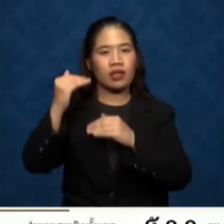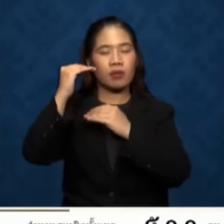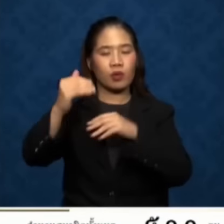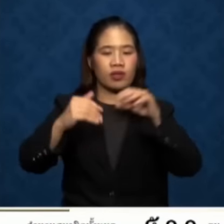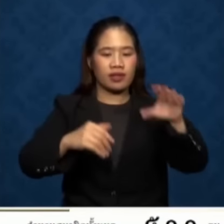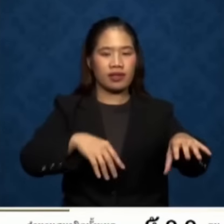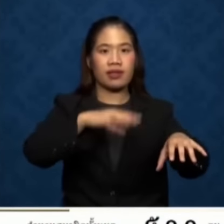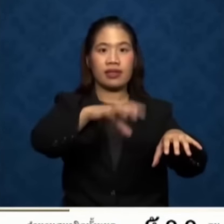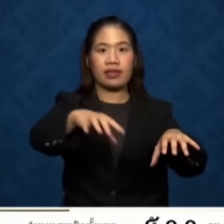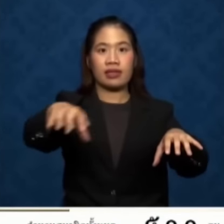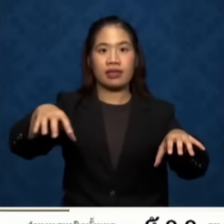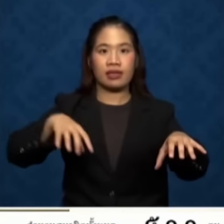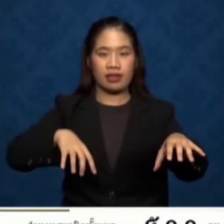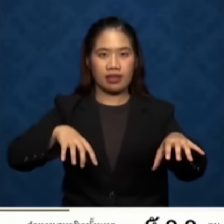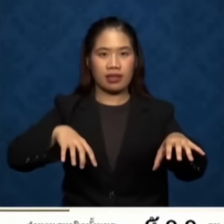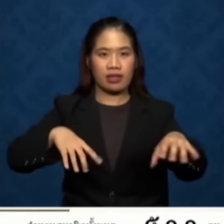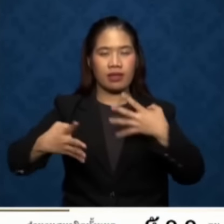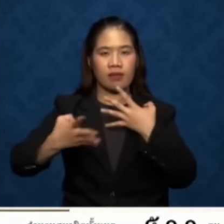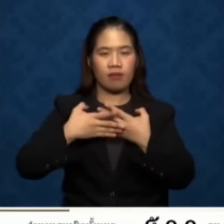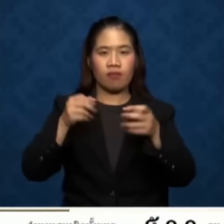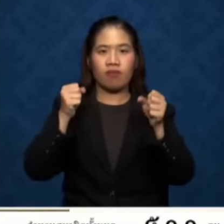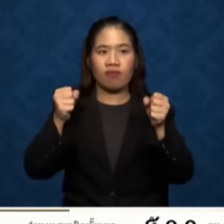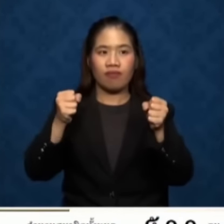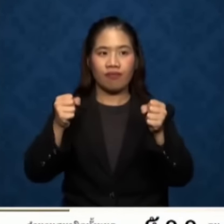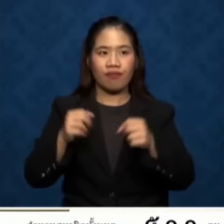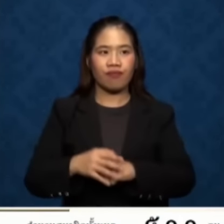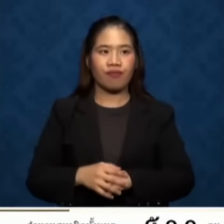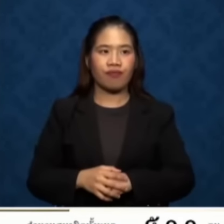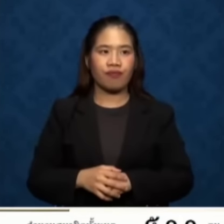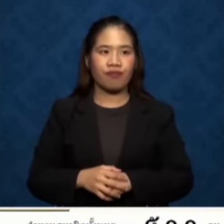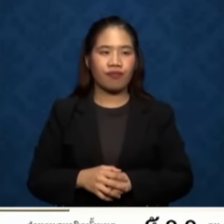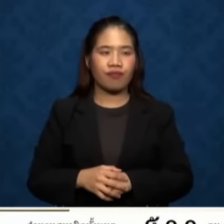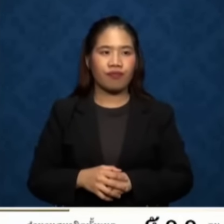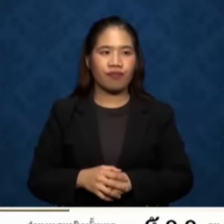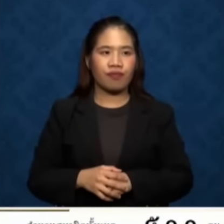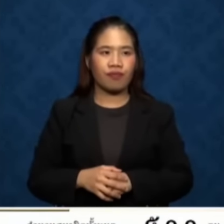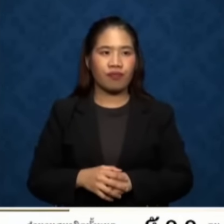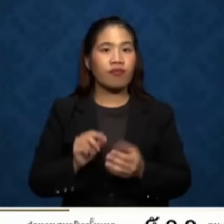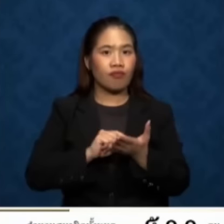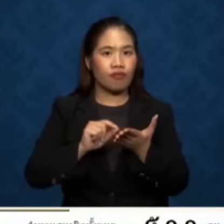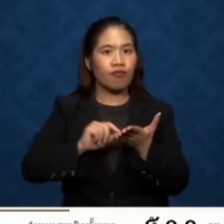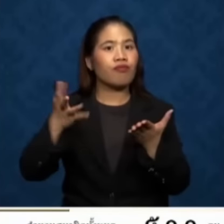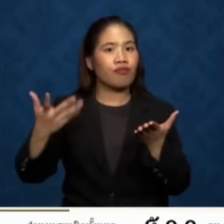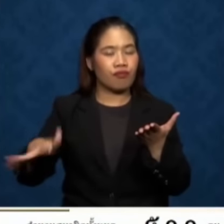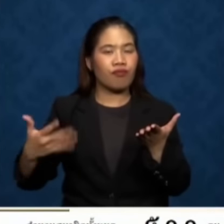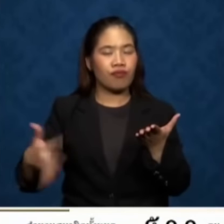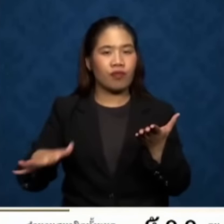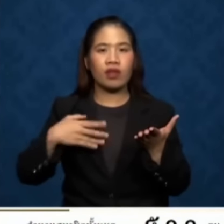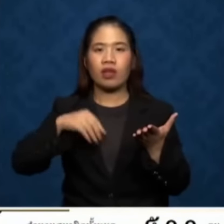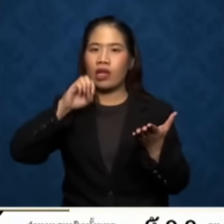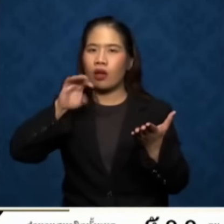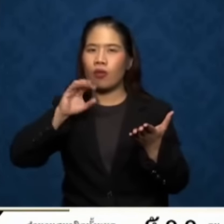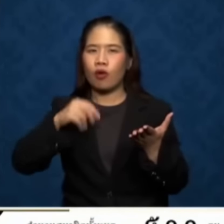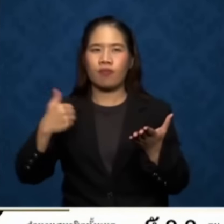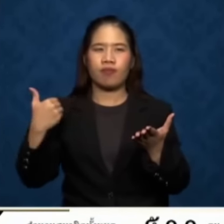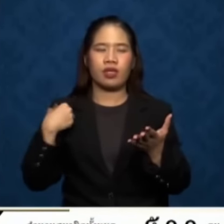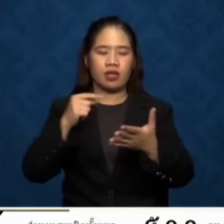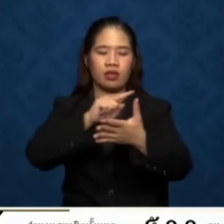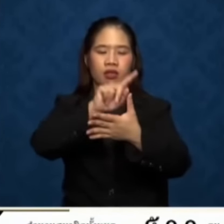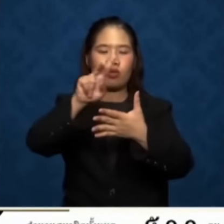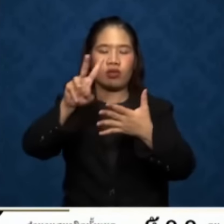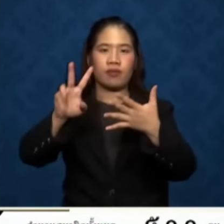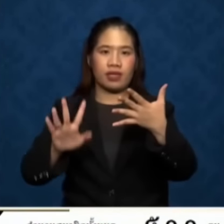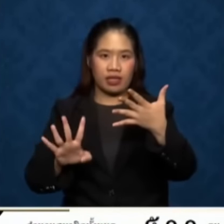ที่คุมขังนะท่านเขียนไว้แล้วแล้วก็บอกไว้4ประการก็คือว่